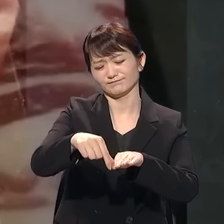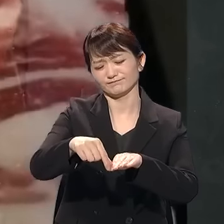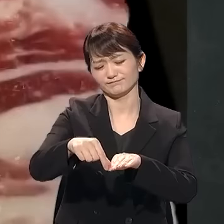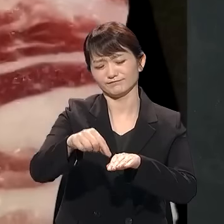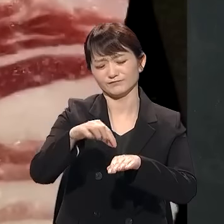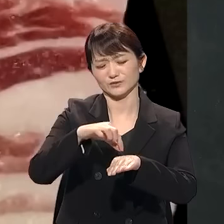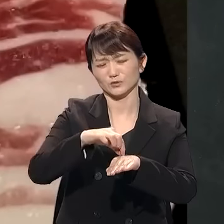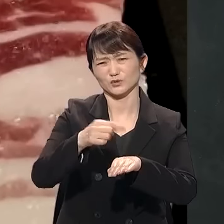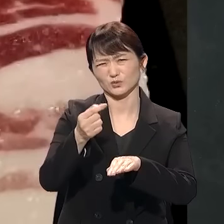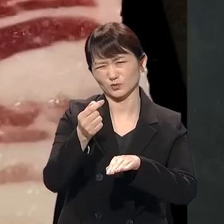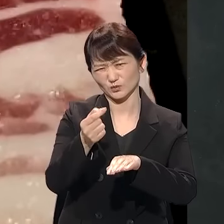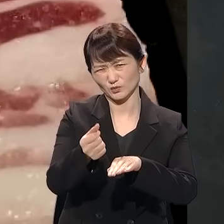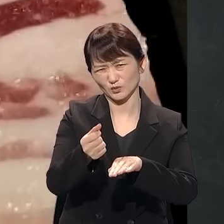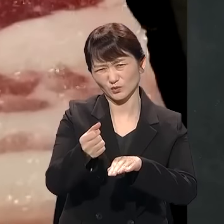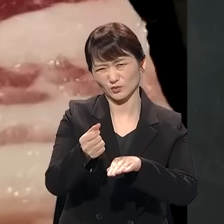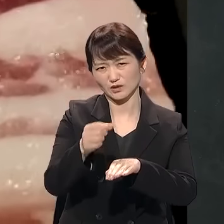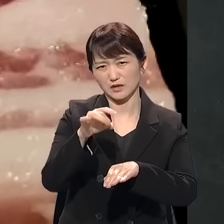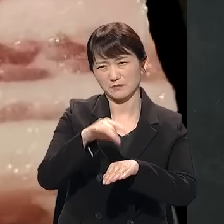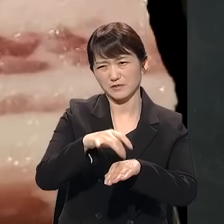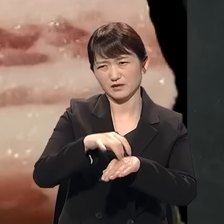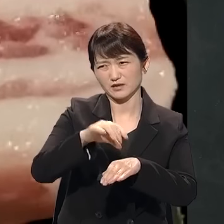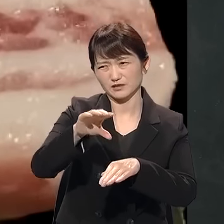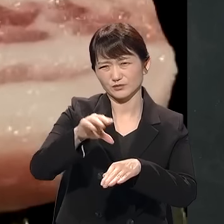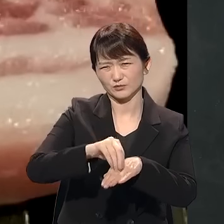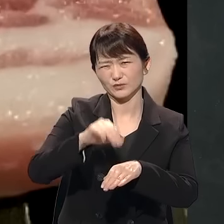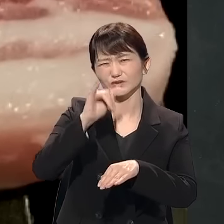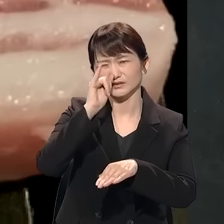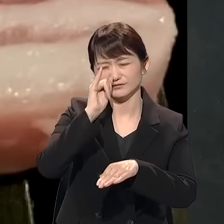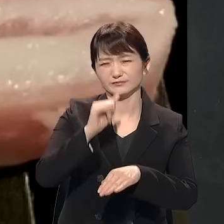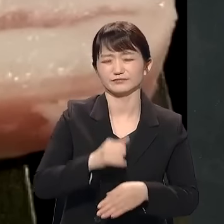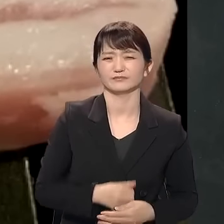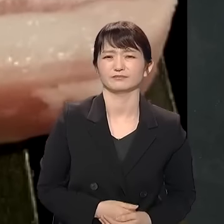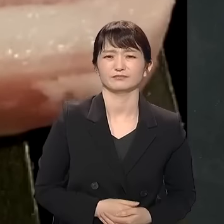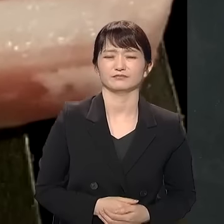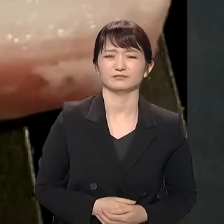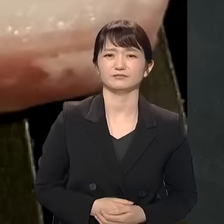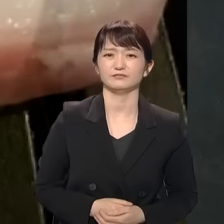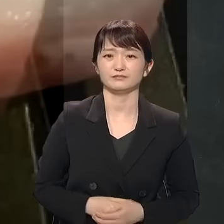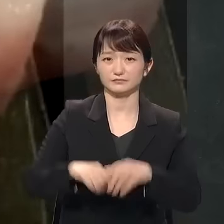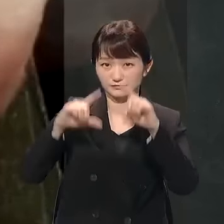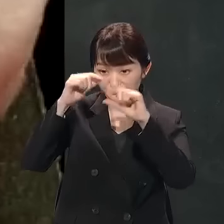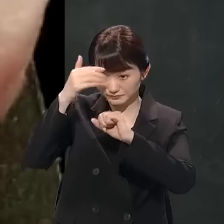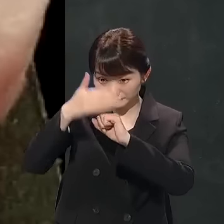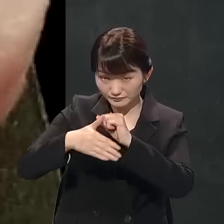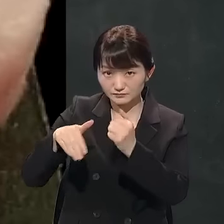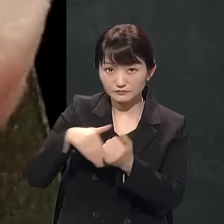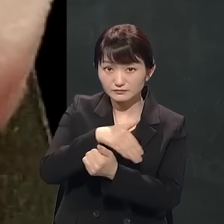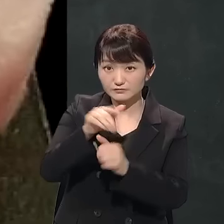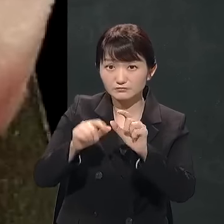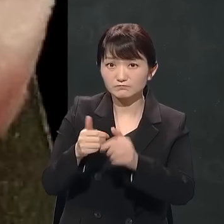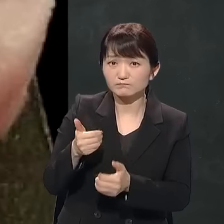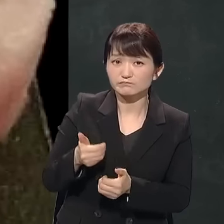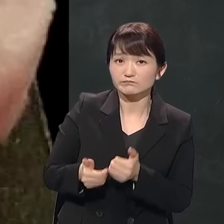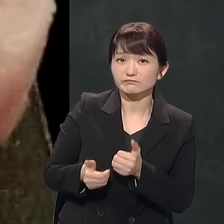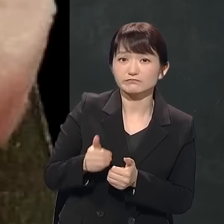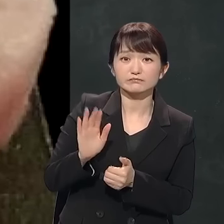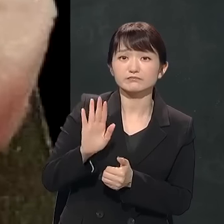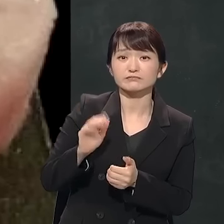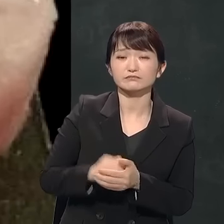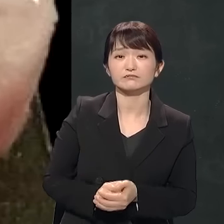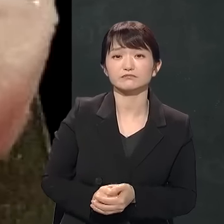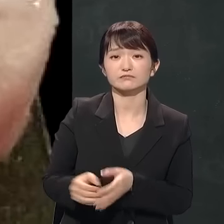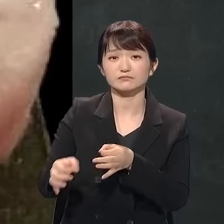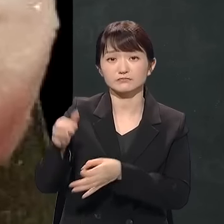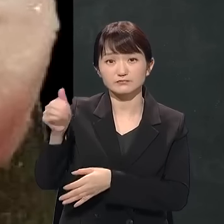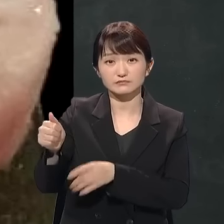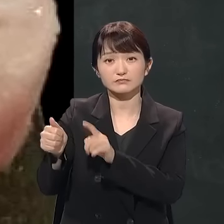고기에 무려 오돌뼈까지 저렇게 촘촘히 박혀 있습니다. 자, 이 사진 속 상황이 어색하지 않으려면요. 사장님,